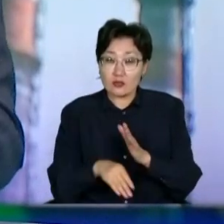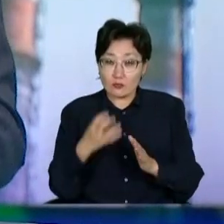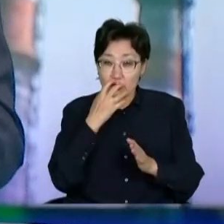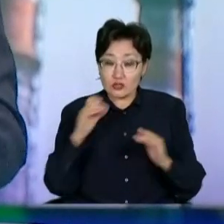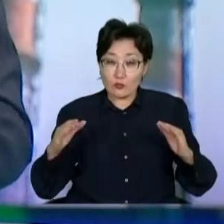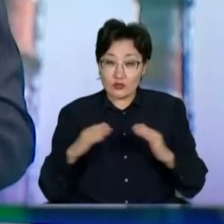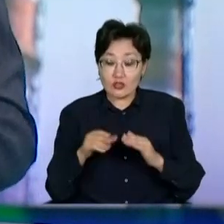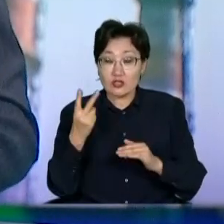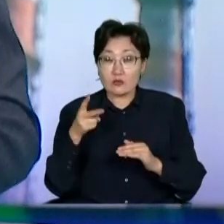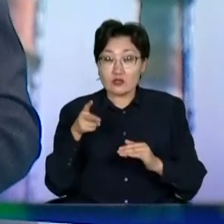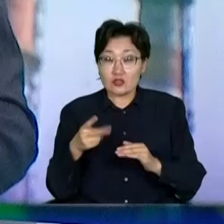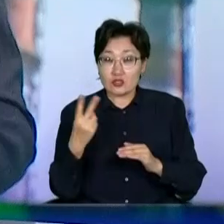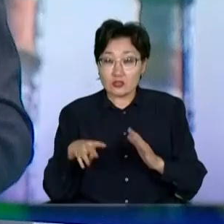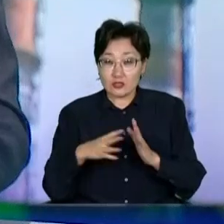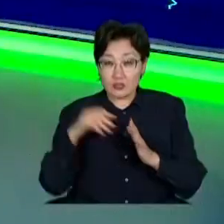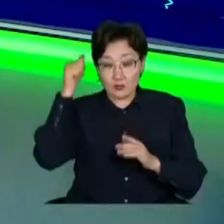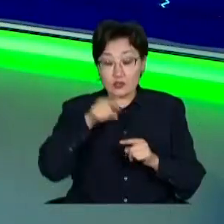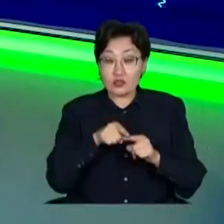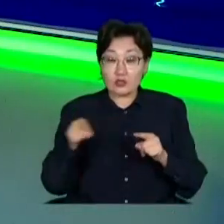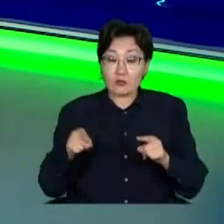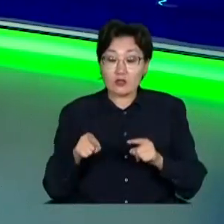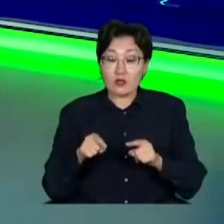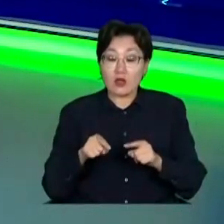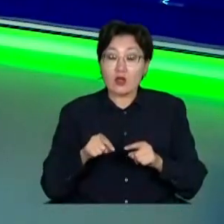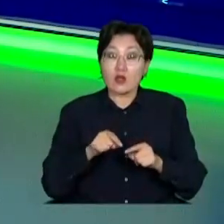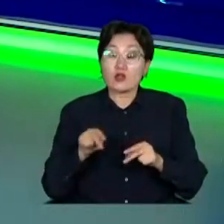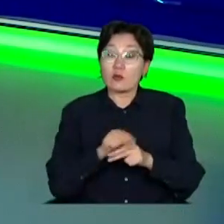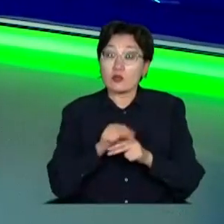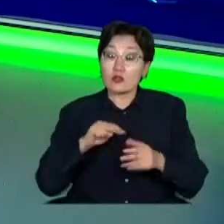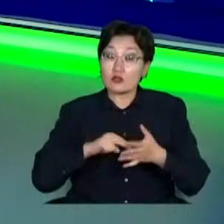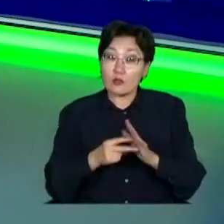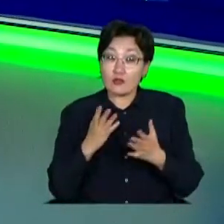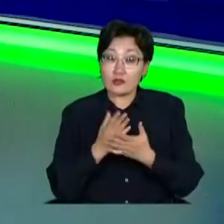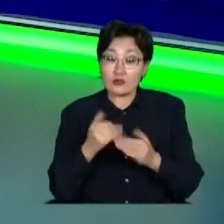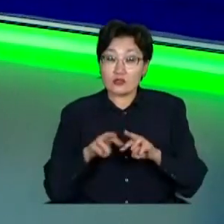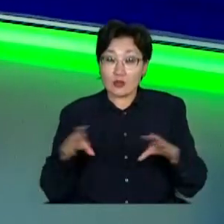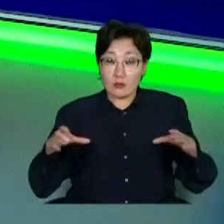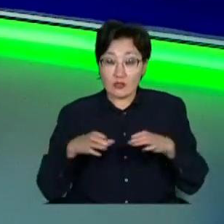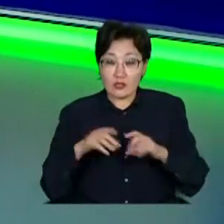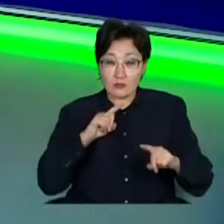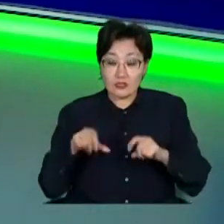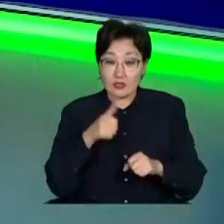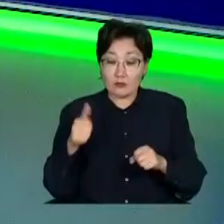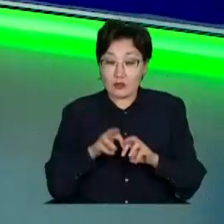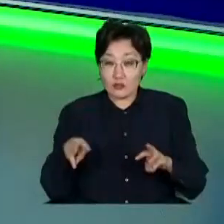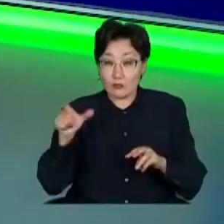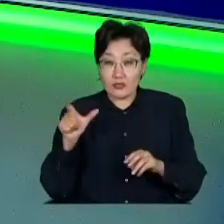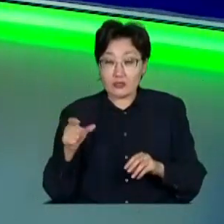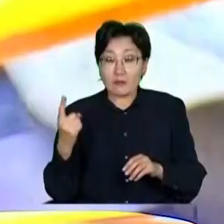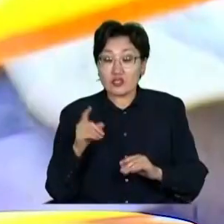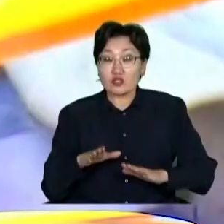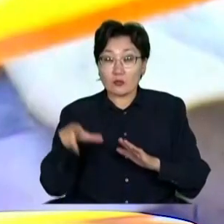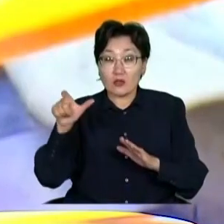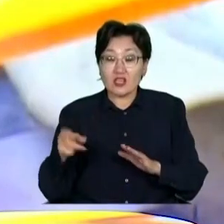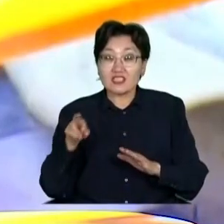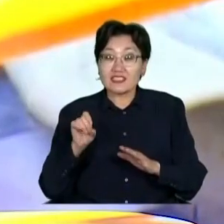нысандарын 2029 жылға дейін қолға алу жоспарланған. Бұл туралы үкімет отырысында премьер-министрдің бірінші орынбасары